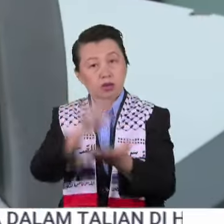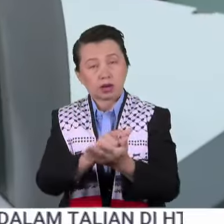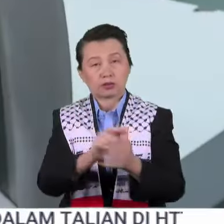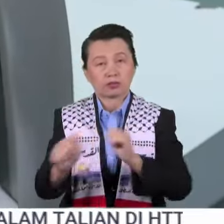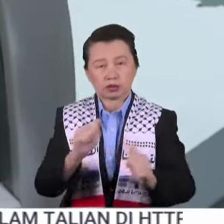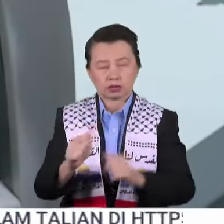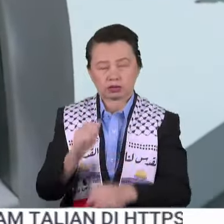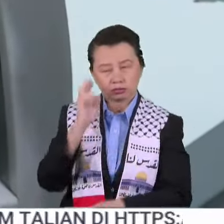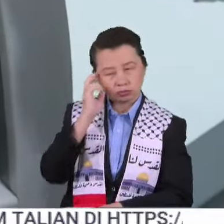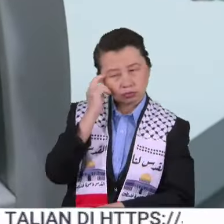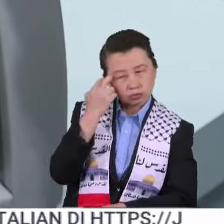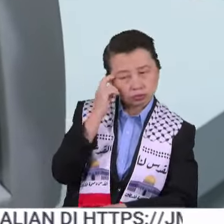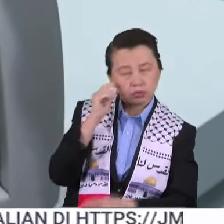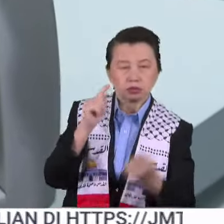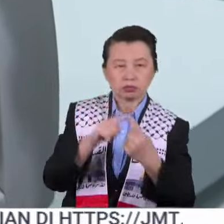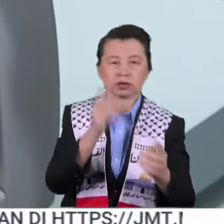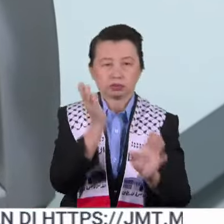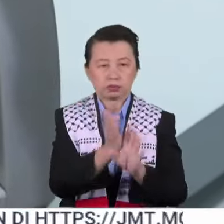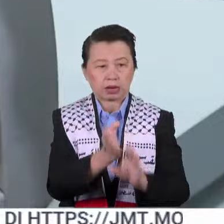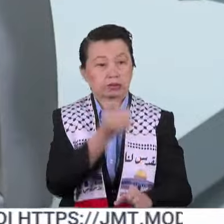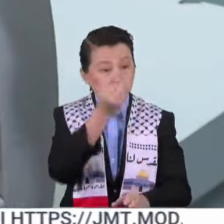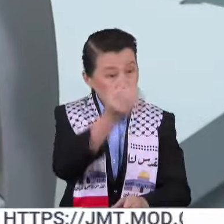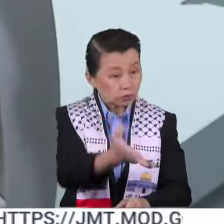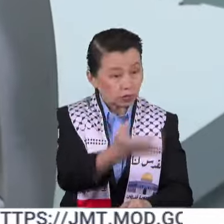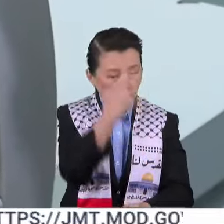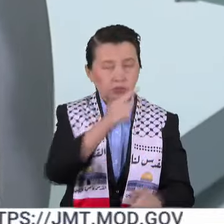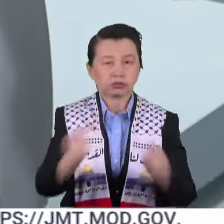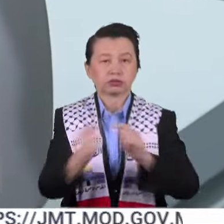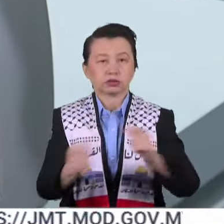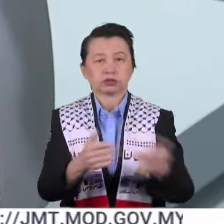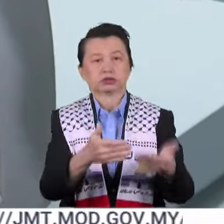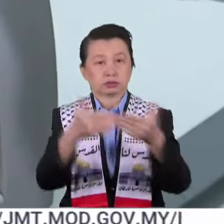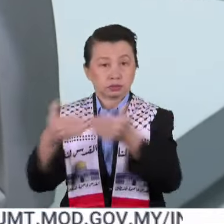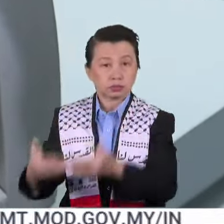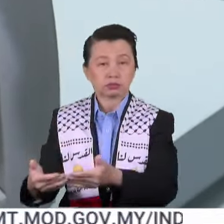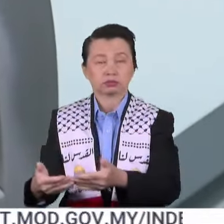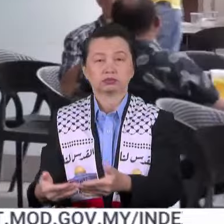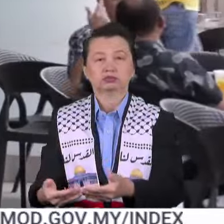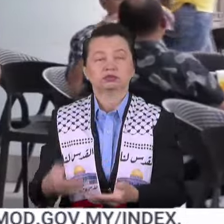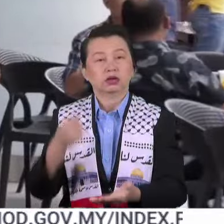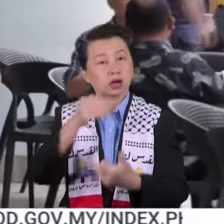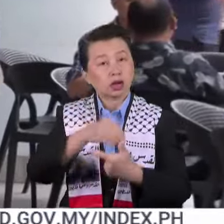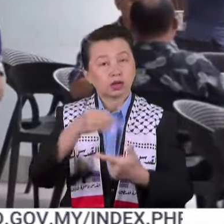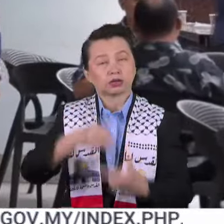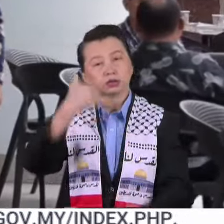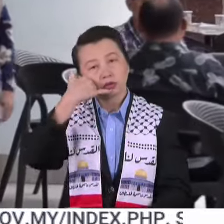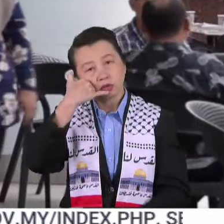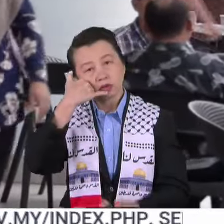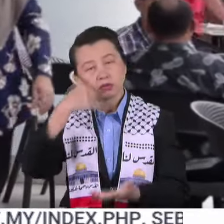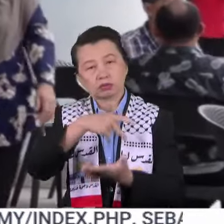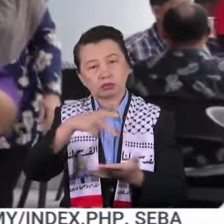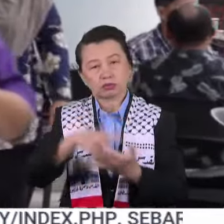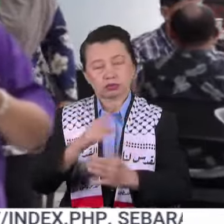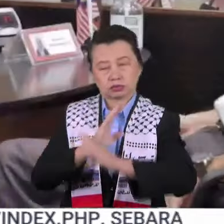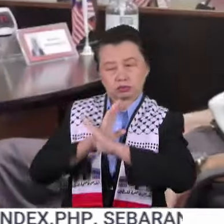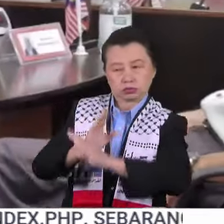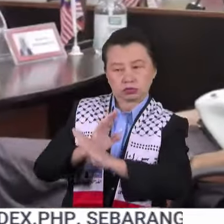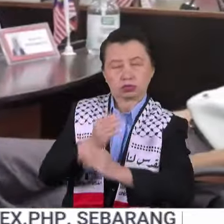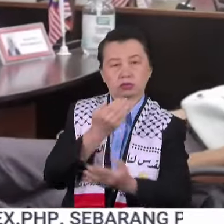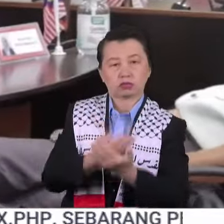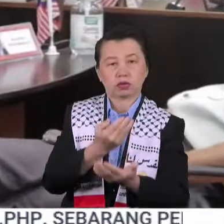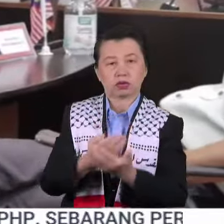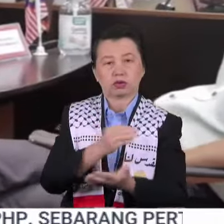aktiviti mencurigakan kepada bank masing-masing untuk tindakan selanjutnya atau hubungi Pusat Pencegahan Jenayah